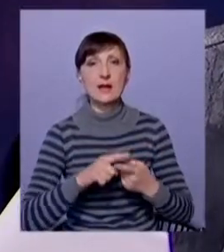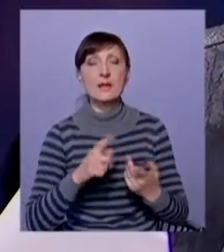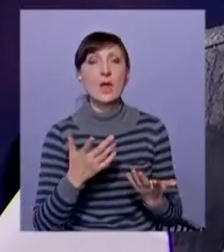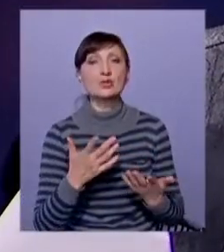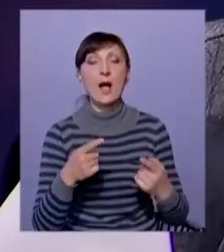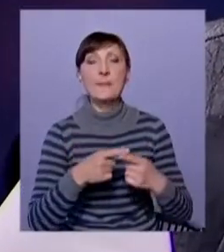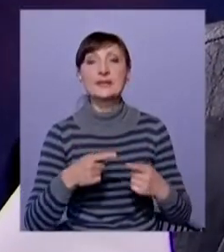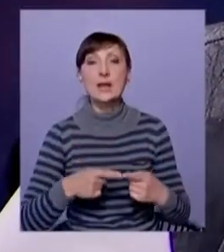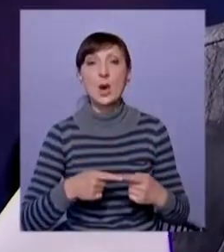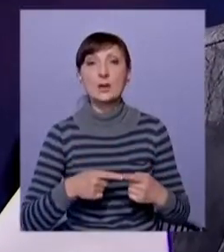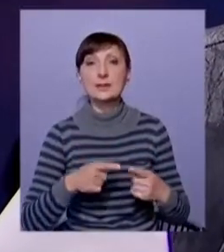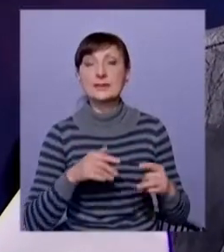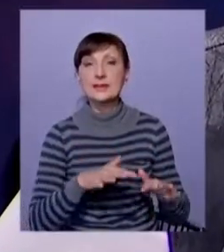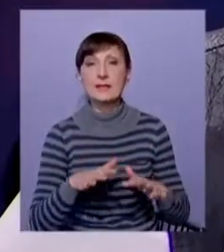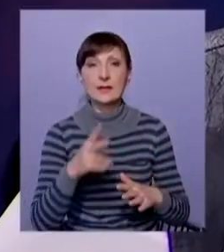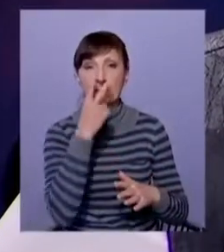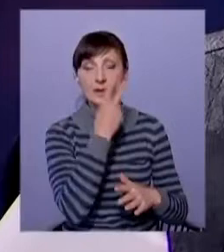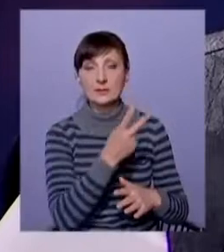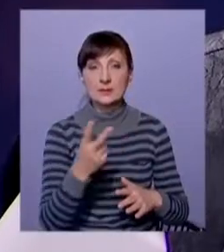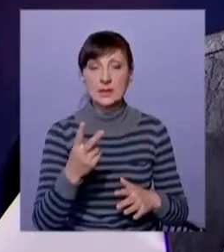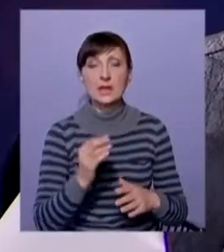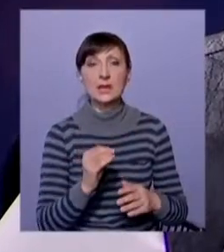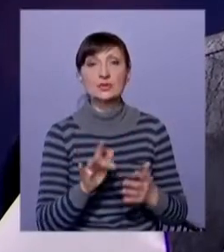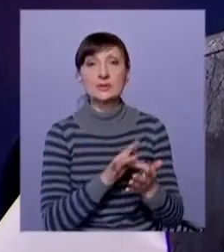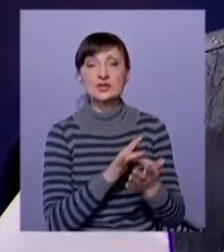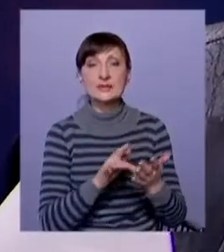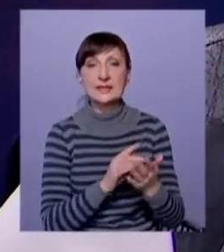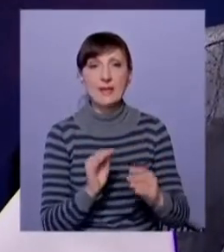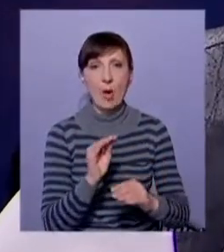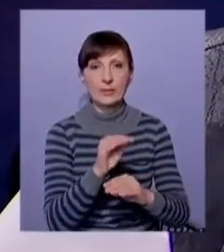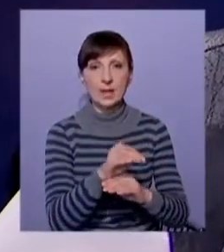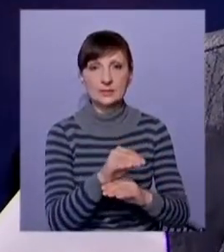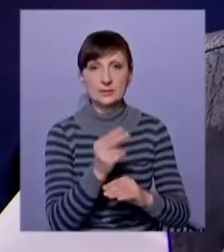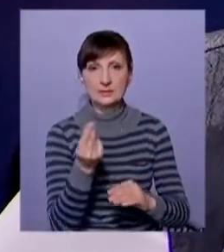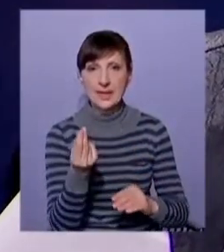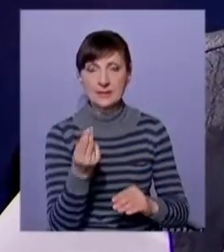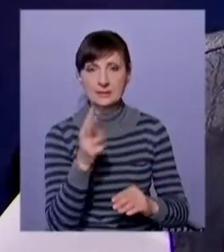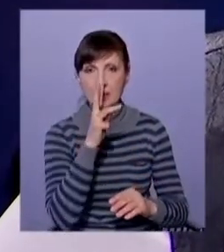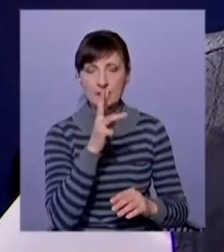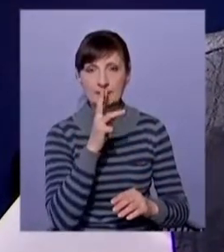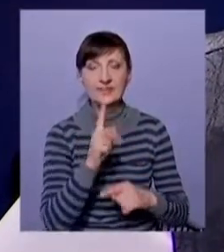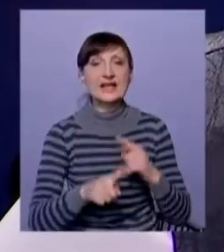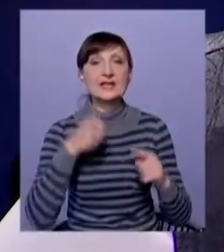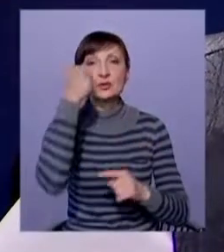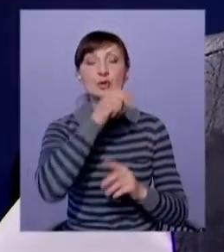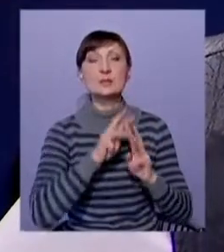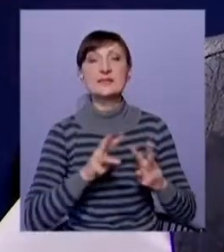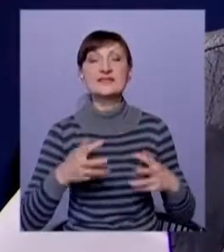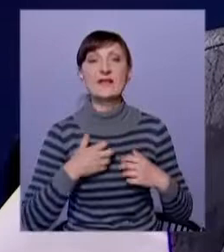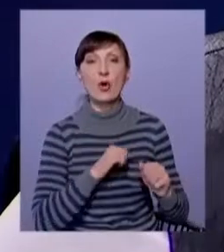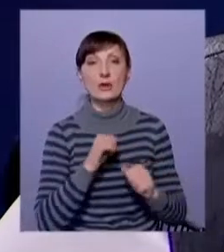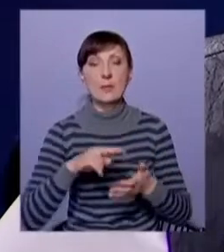определенные индикаторы. И по этим индикаторам идет начисление дифференцированной платы. Соответственно, на следующий год Министерство здравоохранения